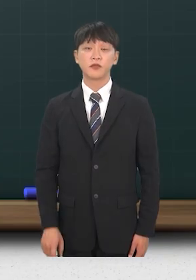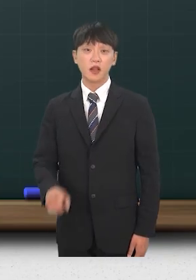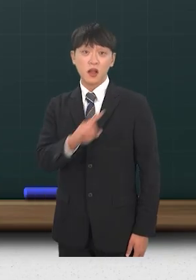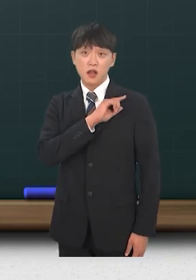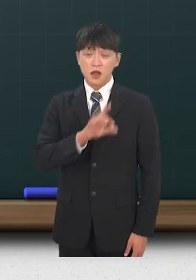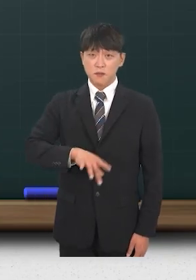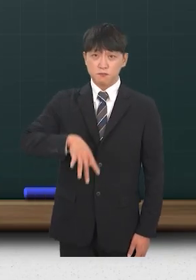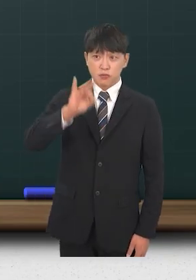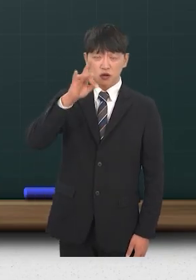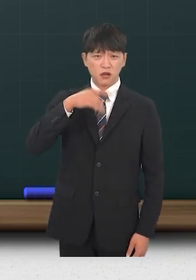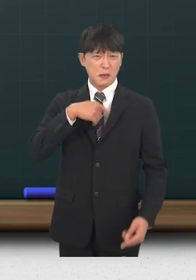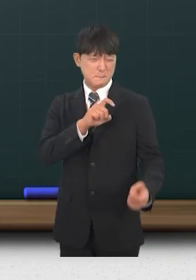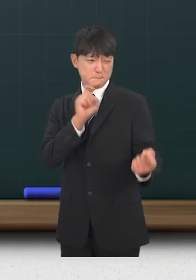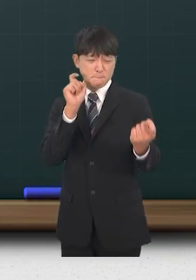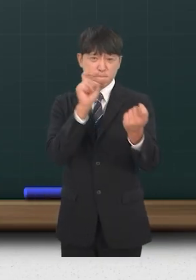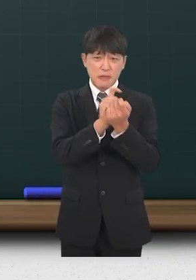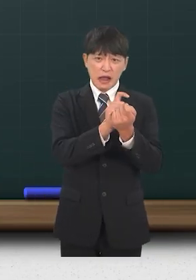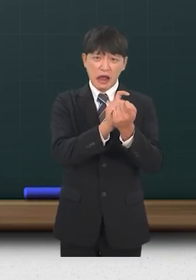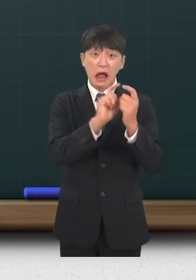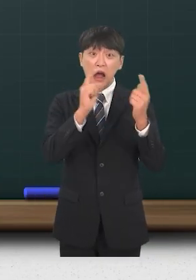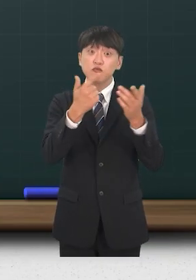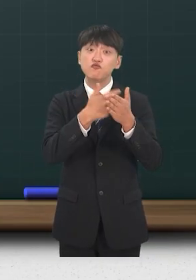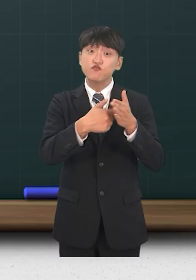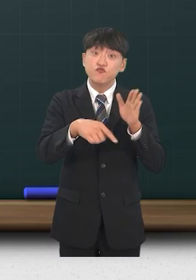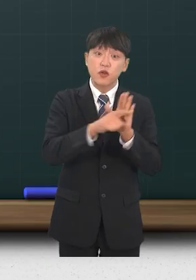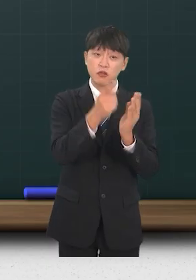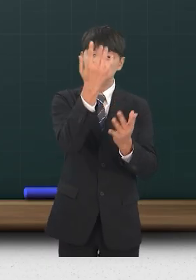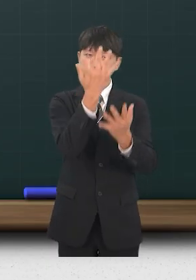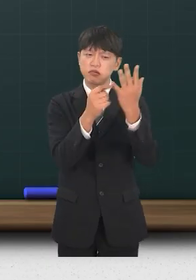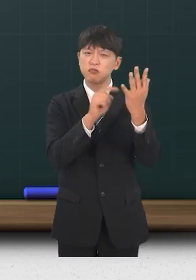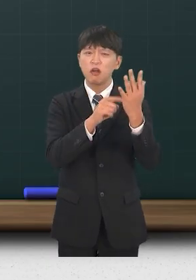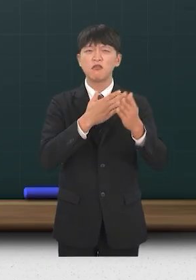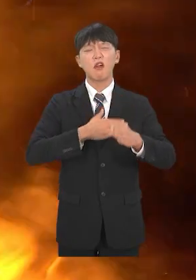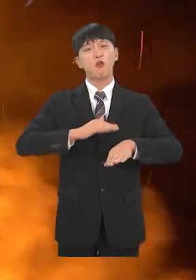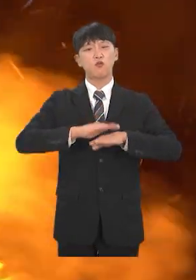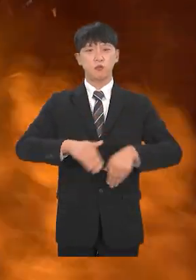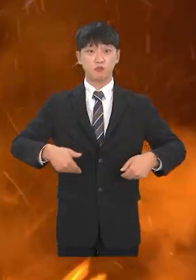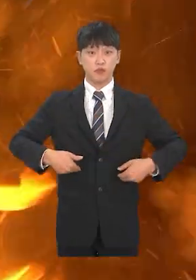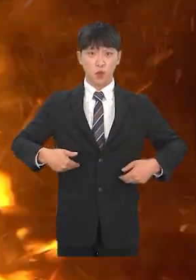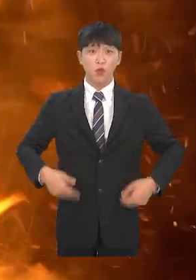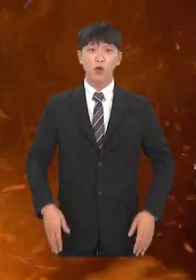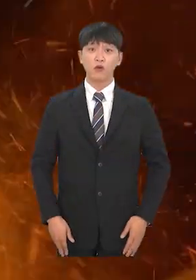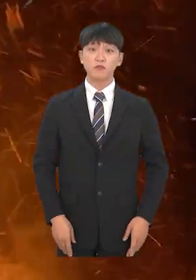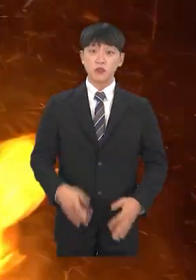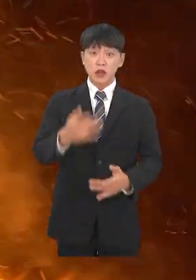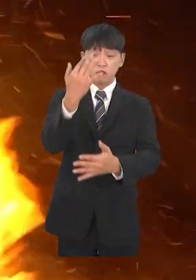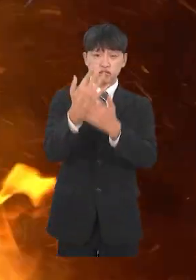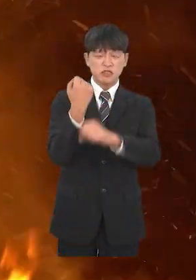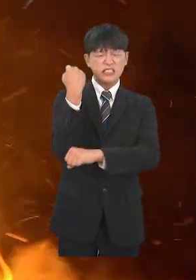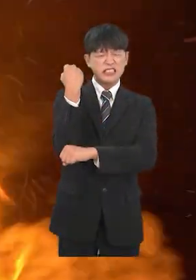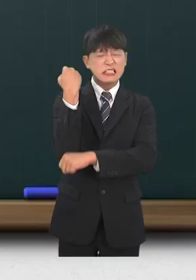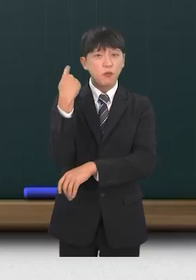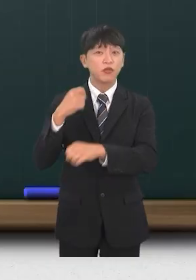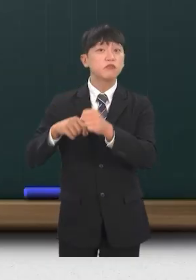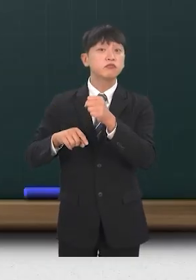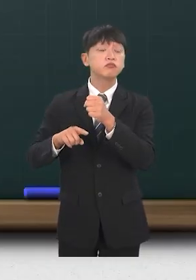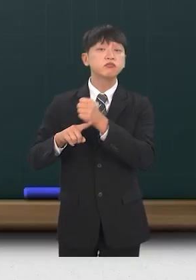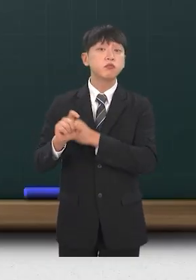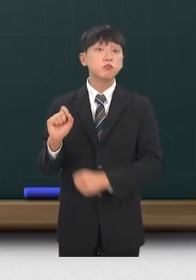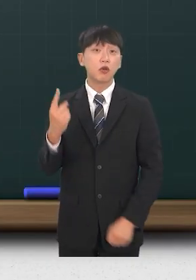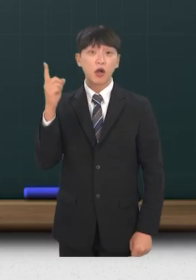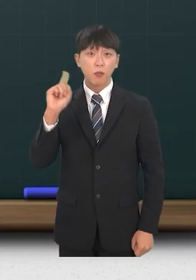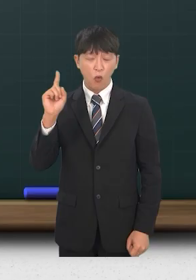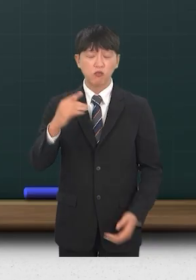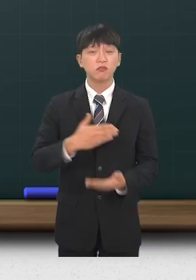먼저 이러한 화를 당하지 않으려면 화재에 대해 잘 알고 있어야 하는데요. 화재의 근본적 원인은 무엇일까요? 원인은